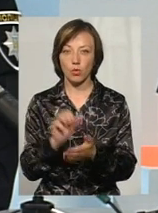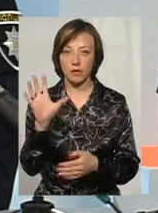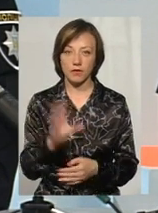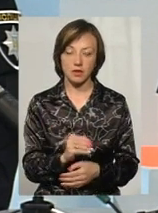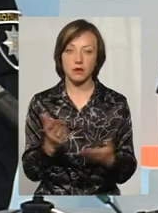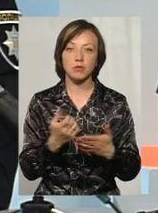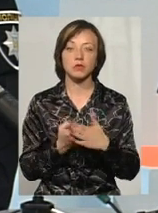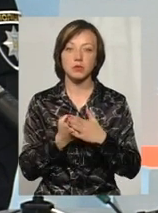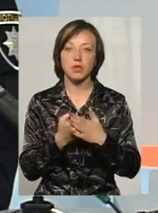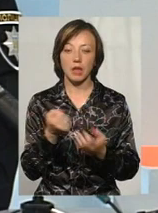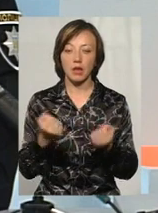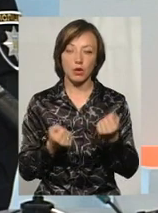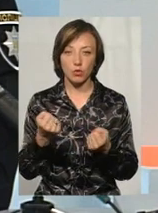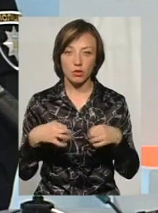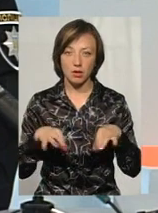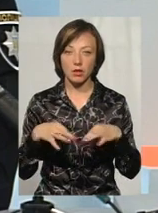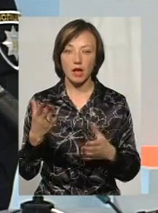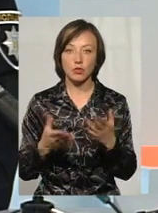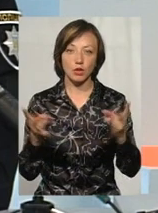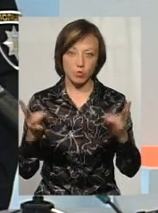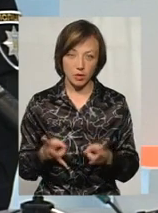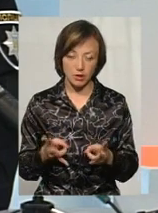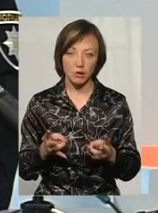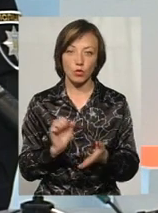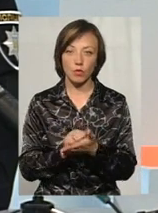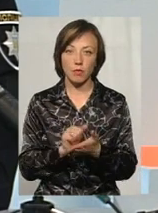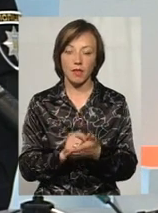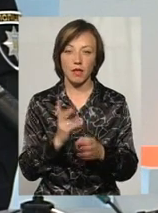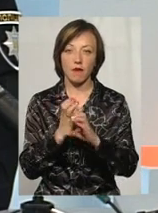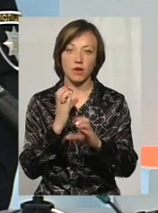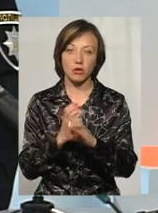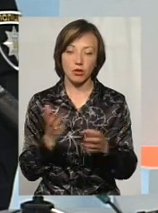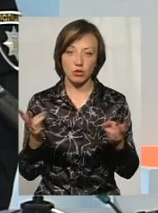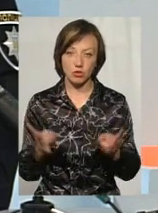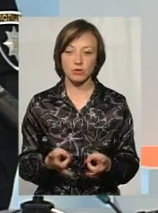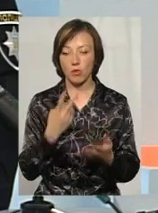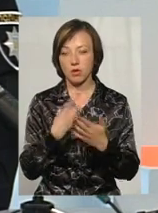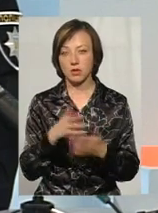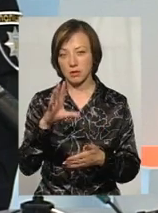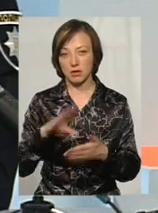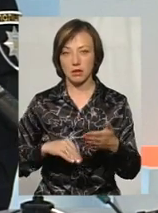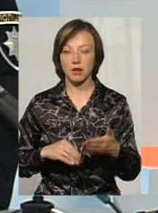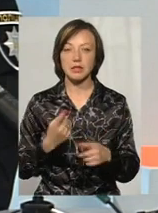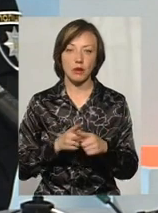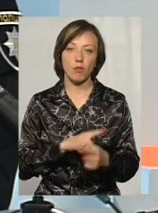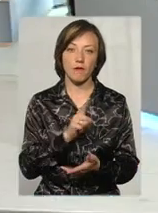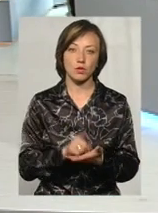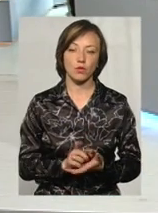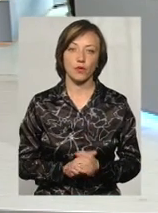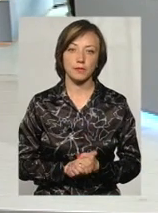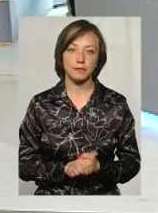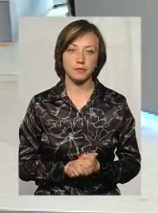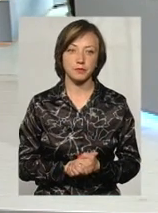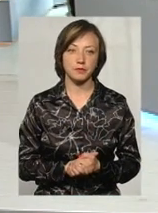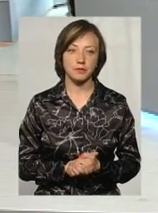якій підставі він керує транспортним засобом, якщо є необхідність, на документи на вантаж і так далі. Тобто це обов'язково. Є